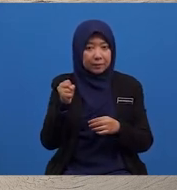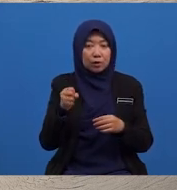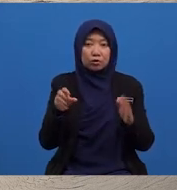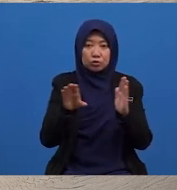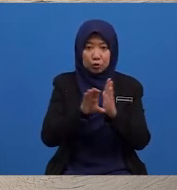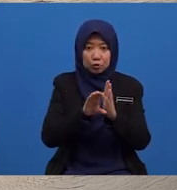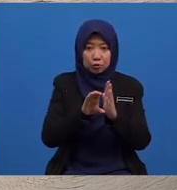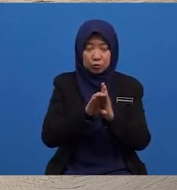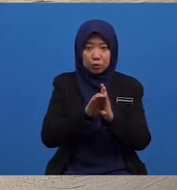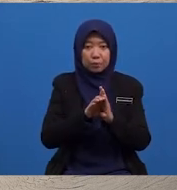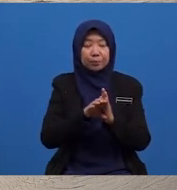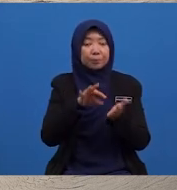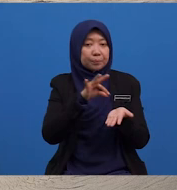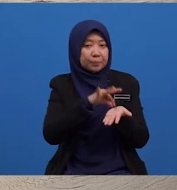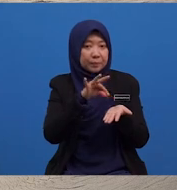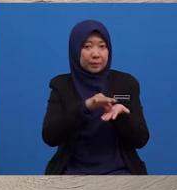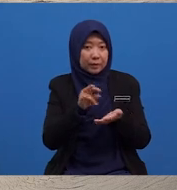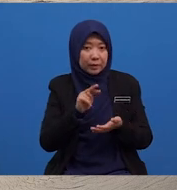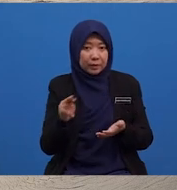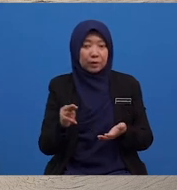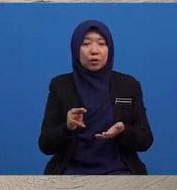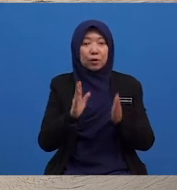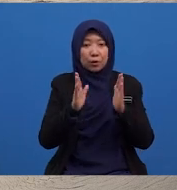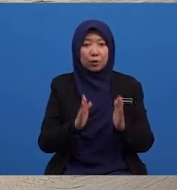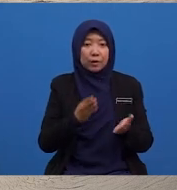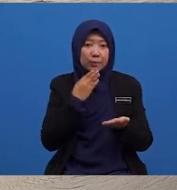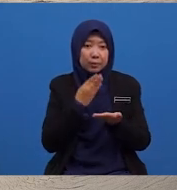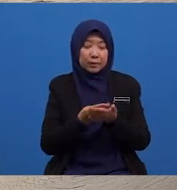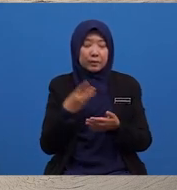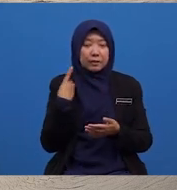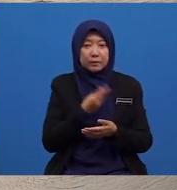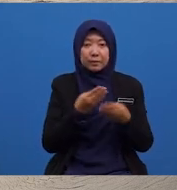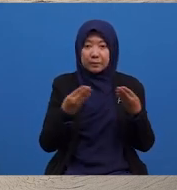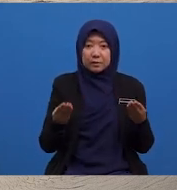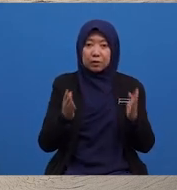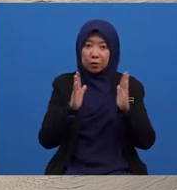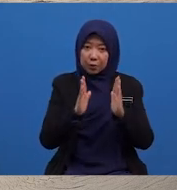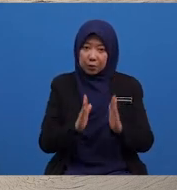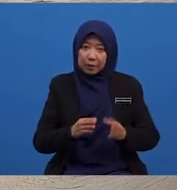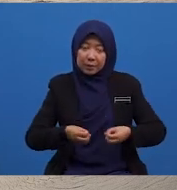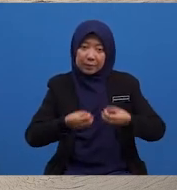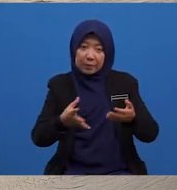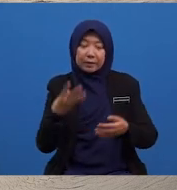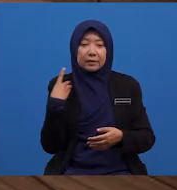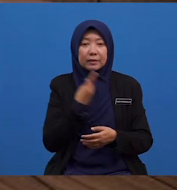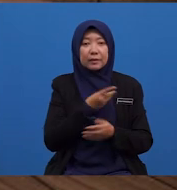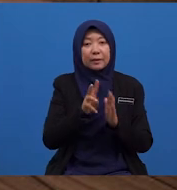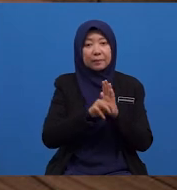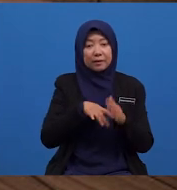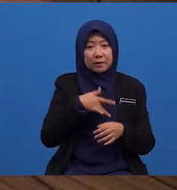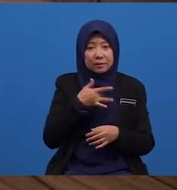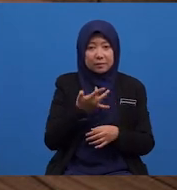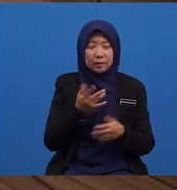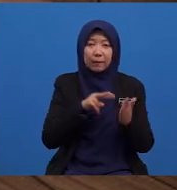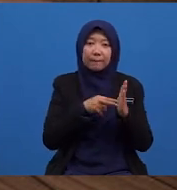Contoh perbilangan ialah orang berbudi, kita berbahasa. Orang memberi, kita merasa.